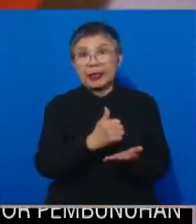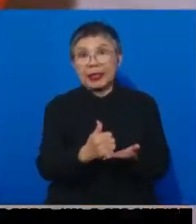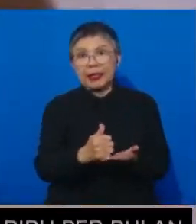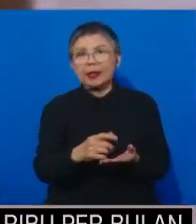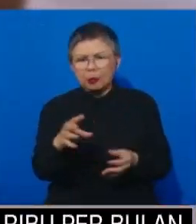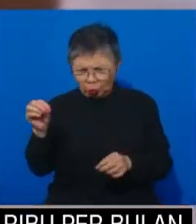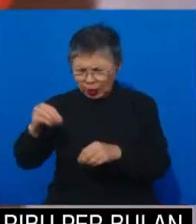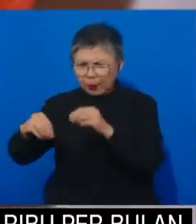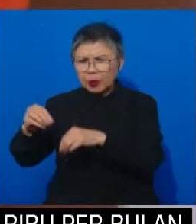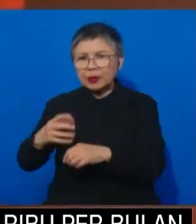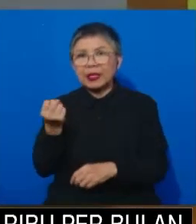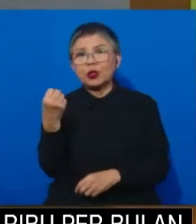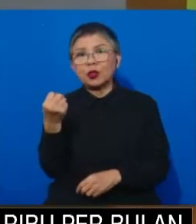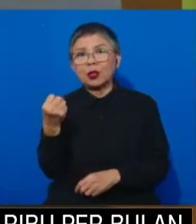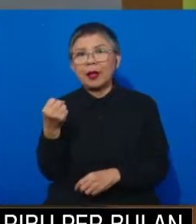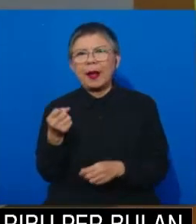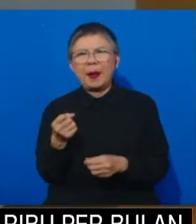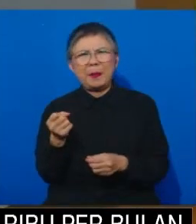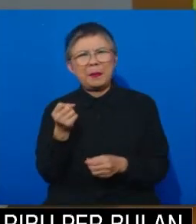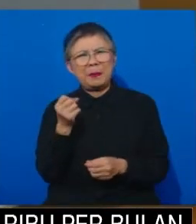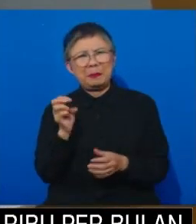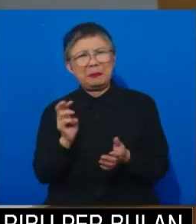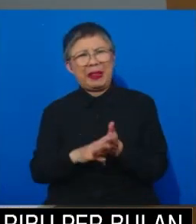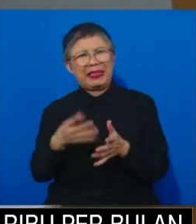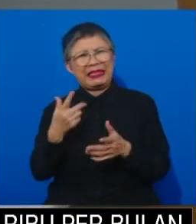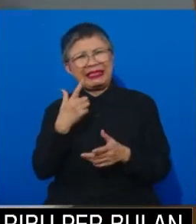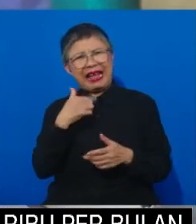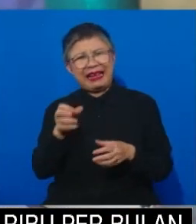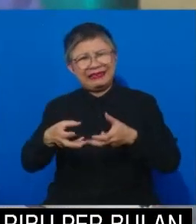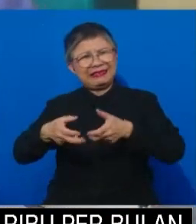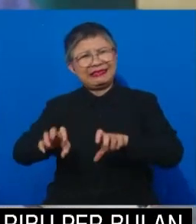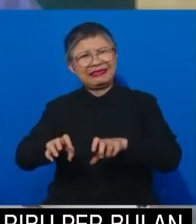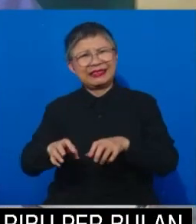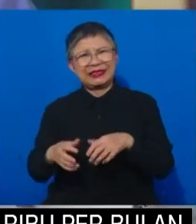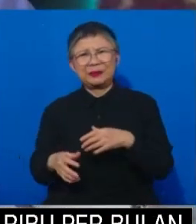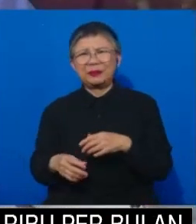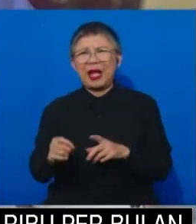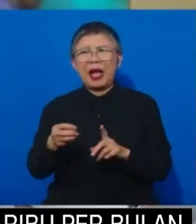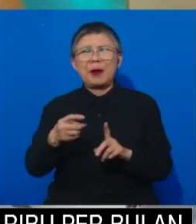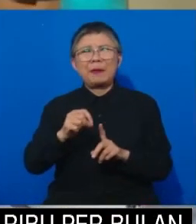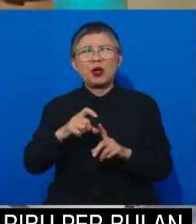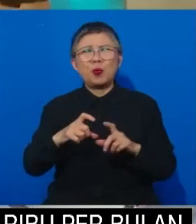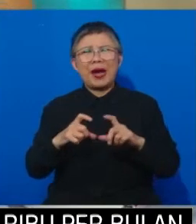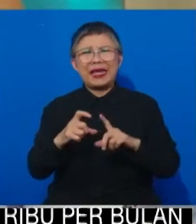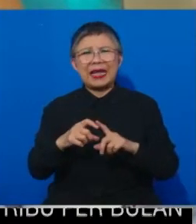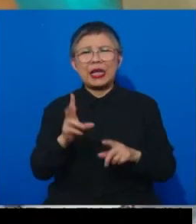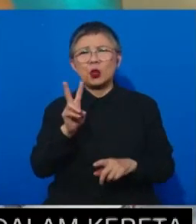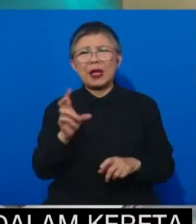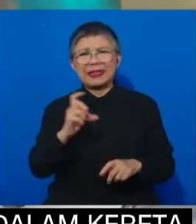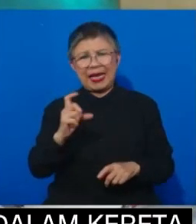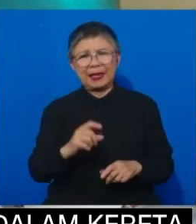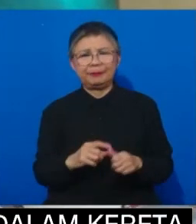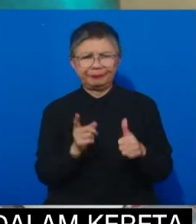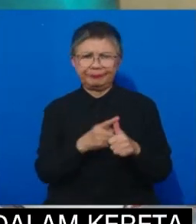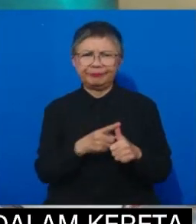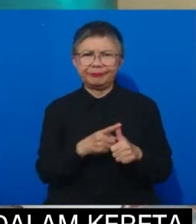bisa menambahkan sebutir telur ayam mentah di atas kuah yang masih panas. Menikmati palu basah serigala ada dua cara. Yang pertama